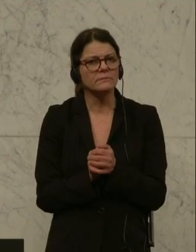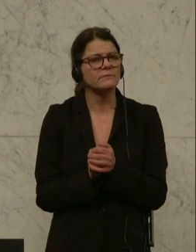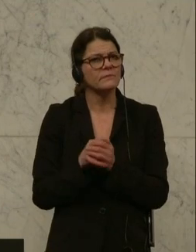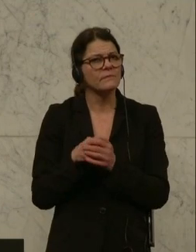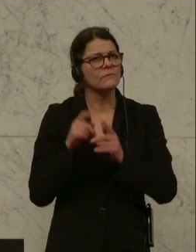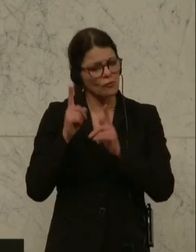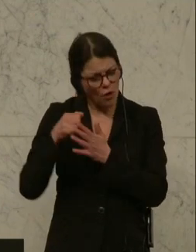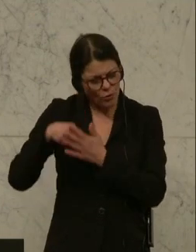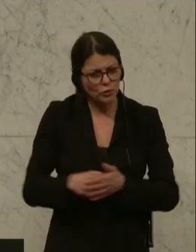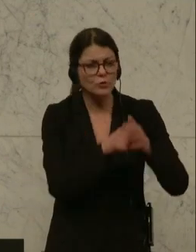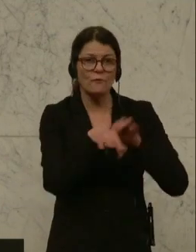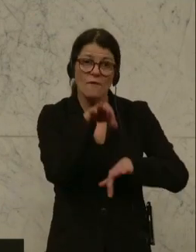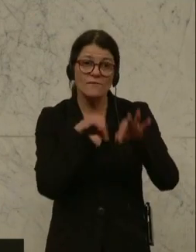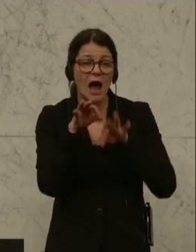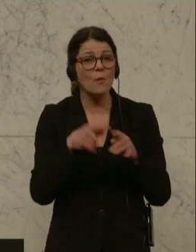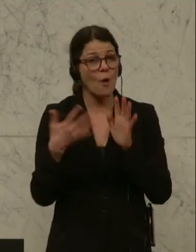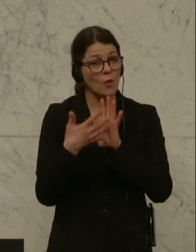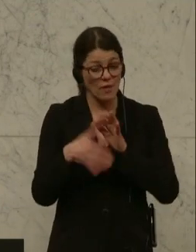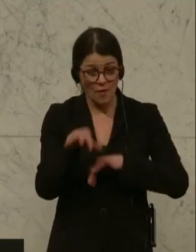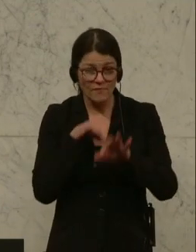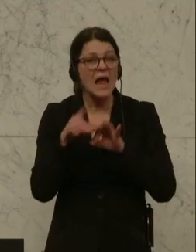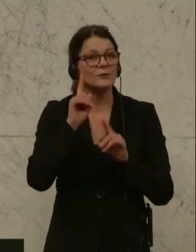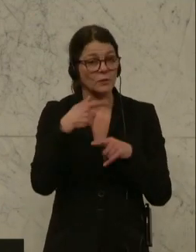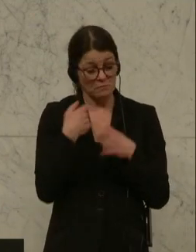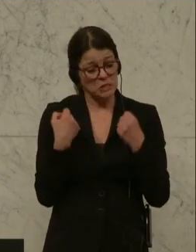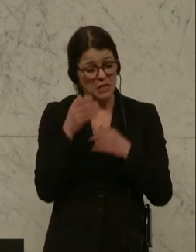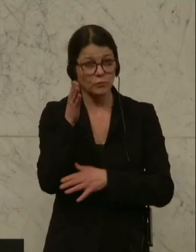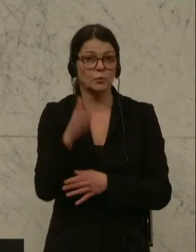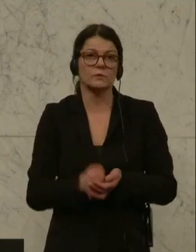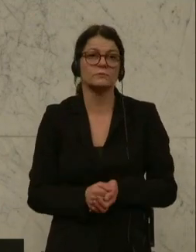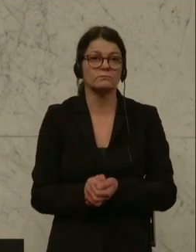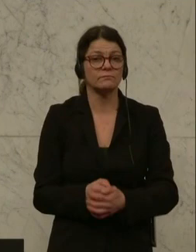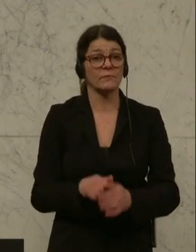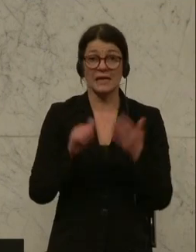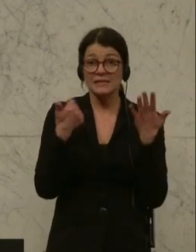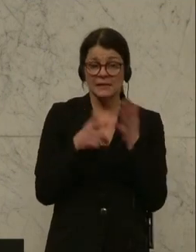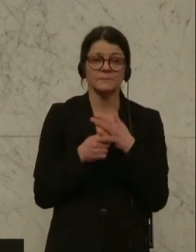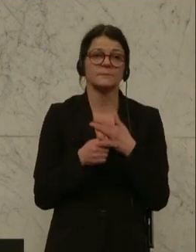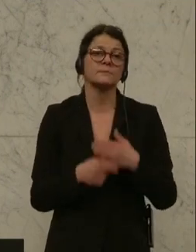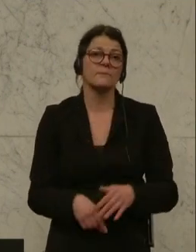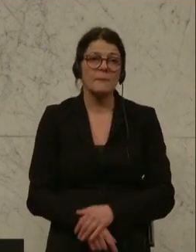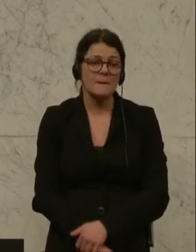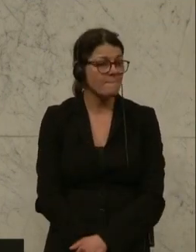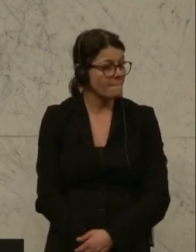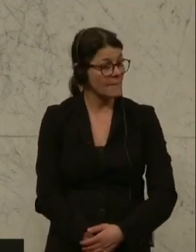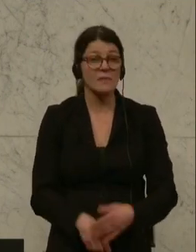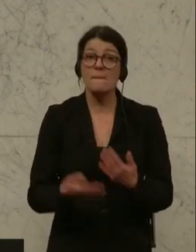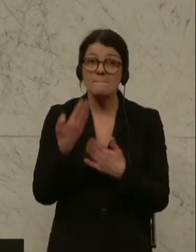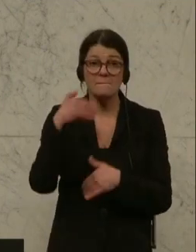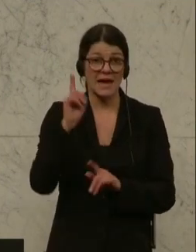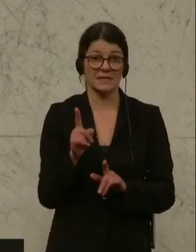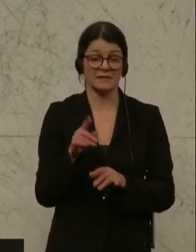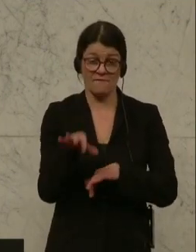Unterstützung für die Wahl und die Kontrolle der Wahl auch sicherstellen 6 die meisten